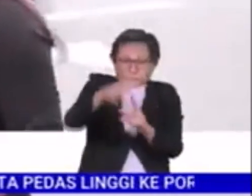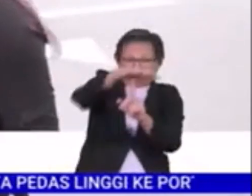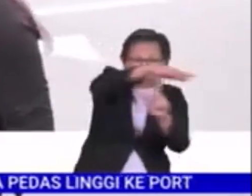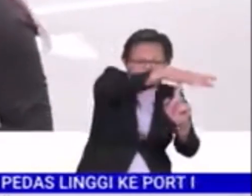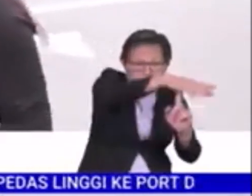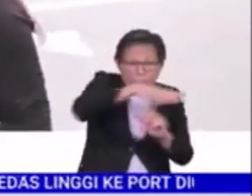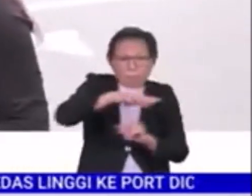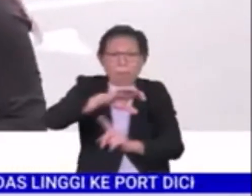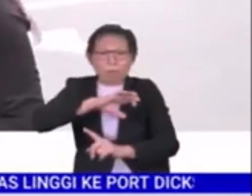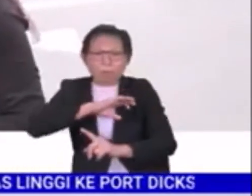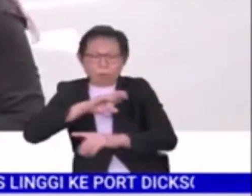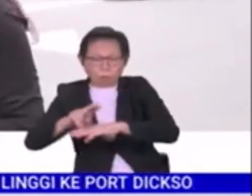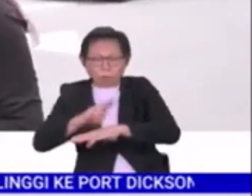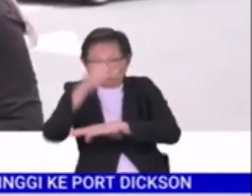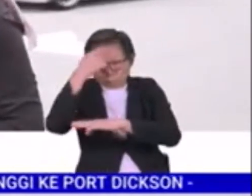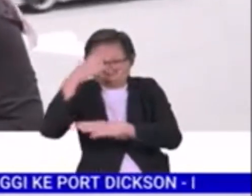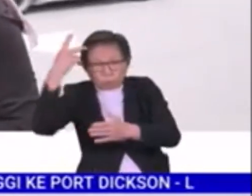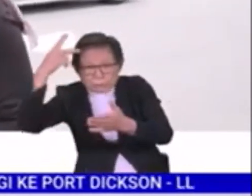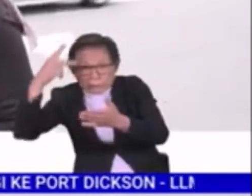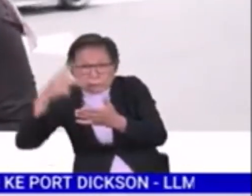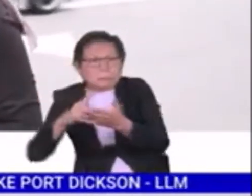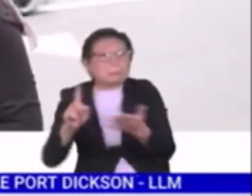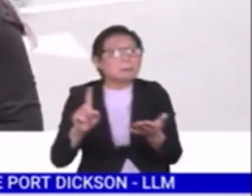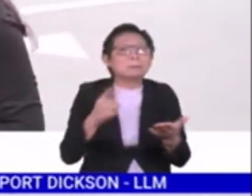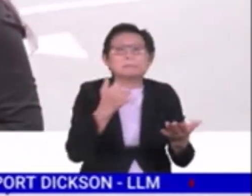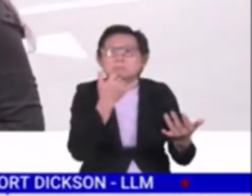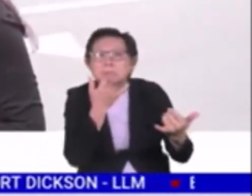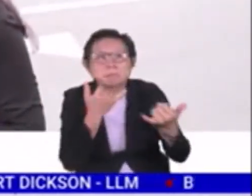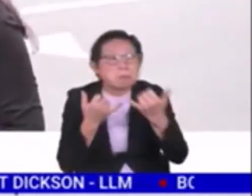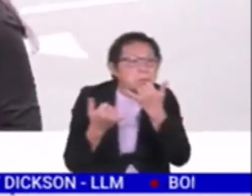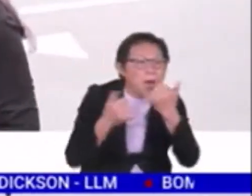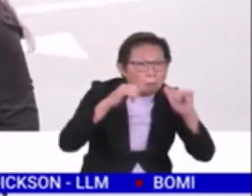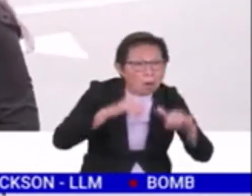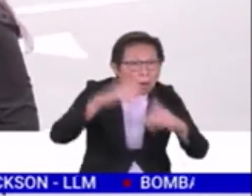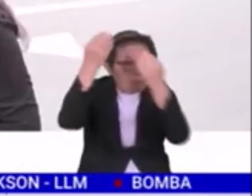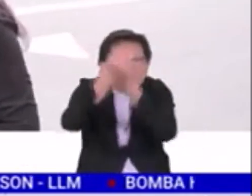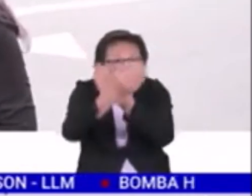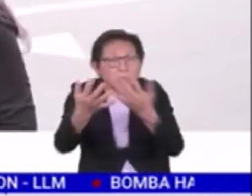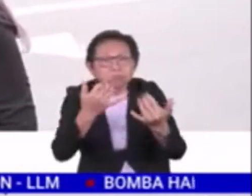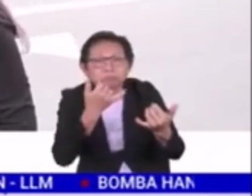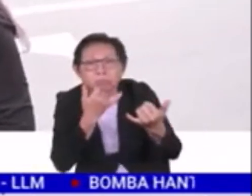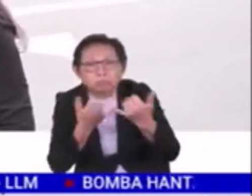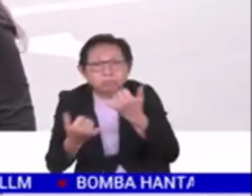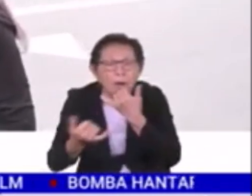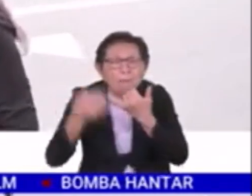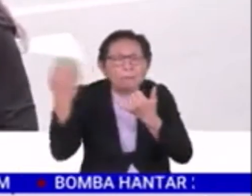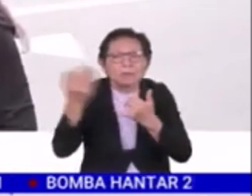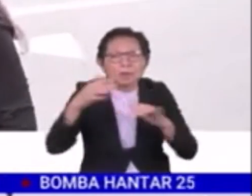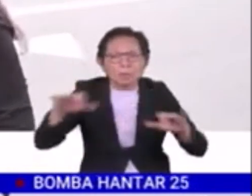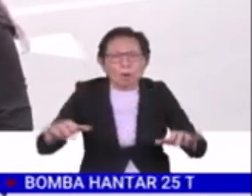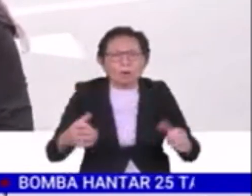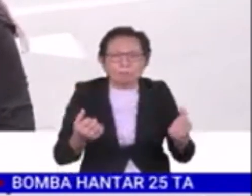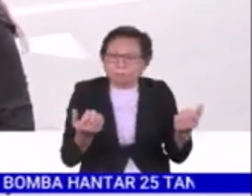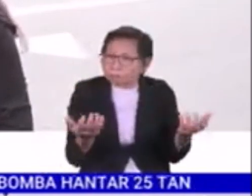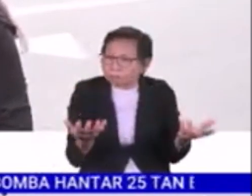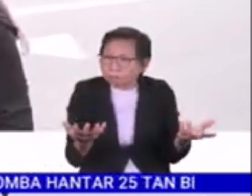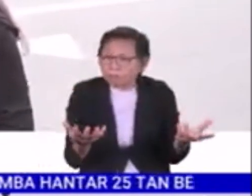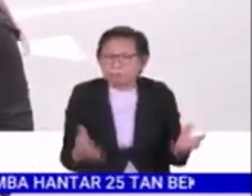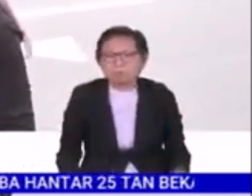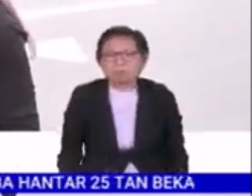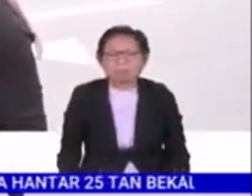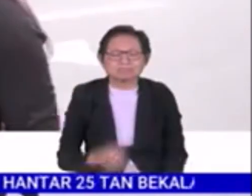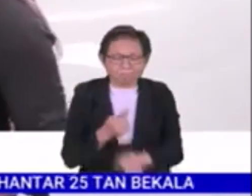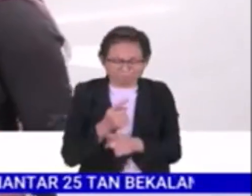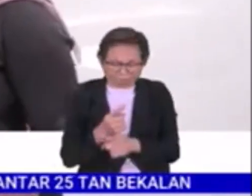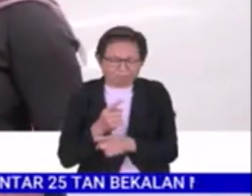juga turut digunakan untuk mengenal pasti mana-mana kesalahan. Mungkin boleh kongsikan kesalahan lazim yang dilakukan di hotspot ini. Ya,